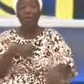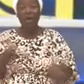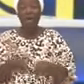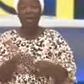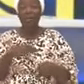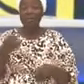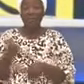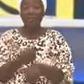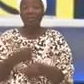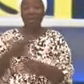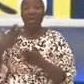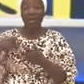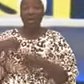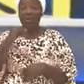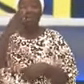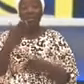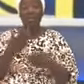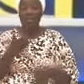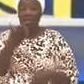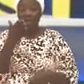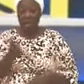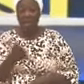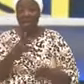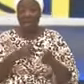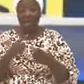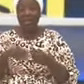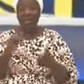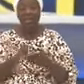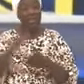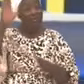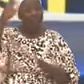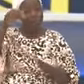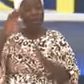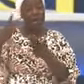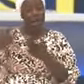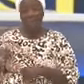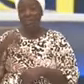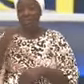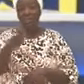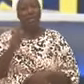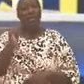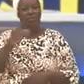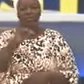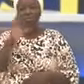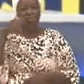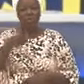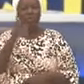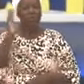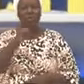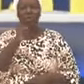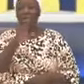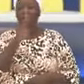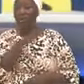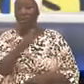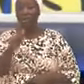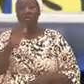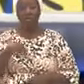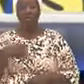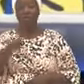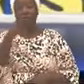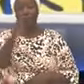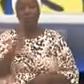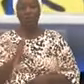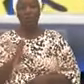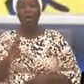aussi longtemps que le catalan est là bas je ne peux pas un enfant de dieu mais est